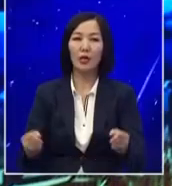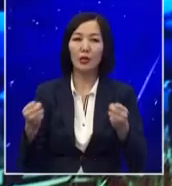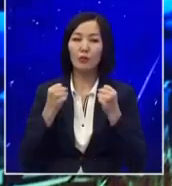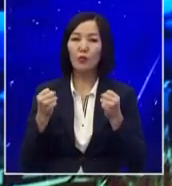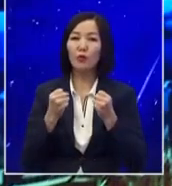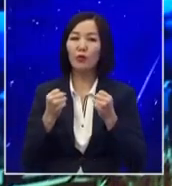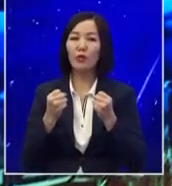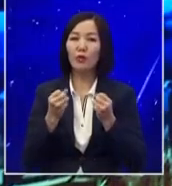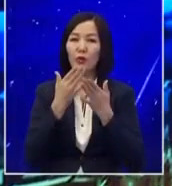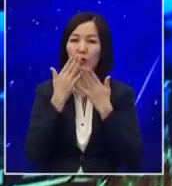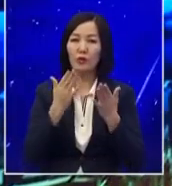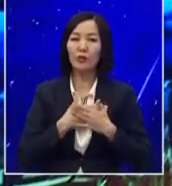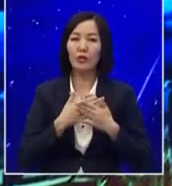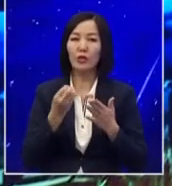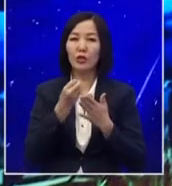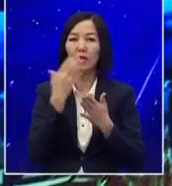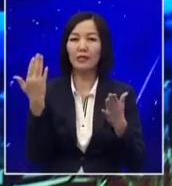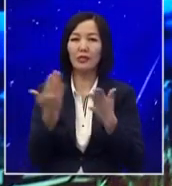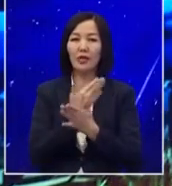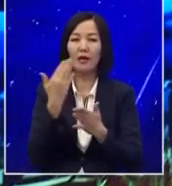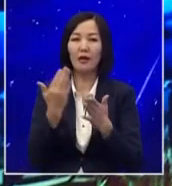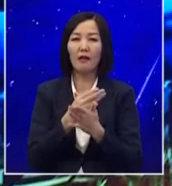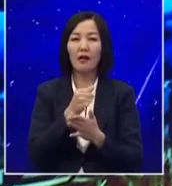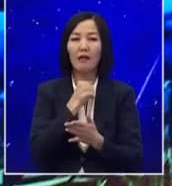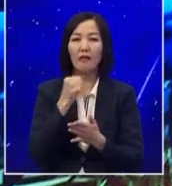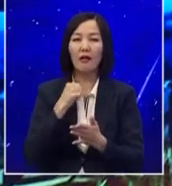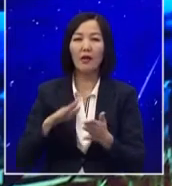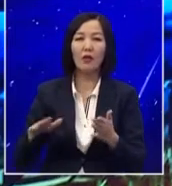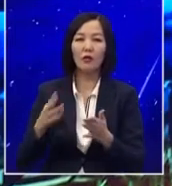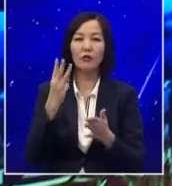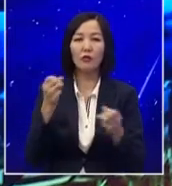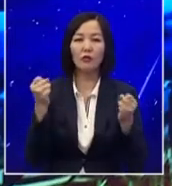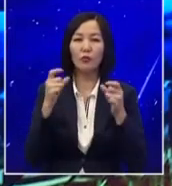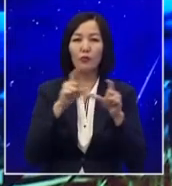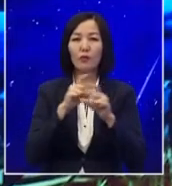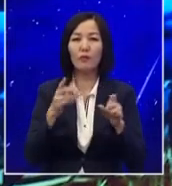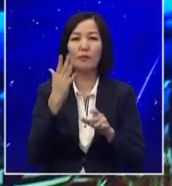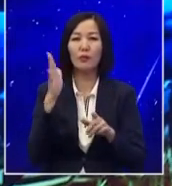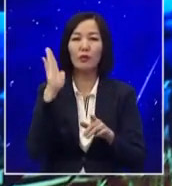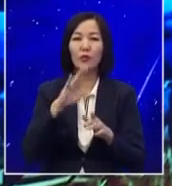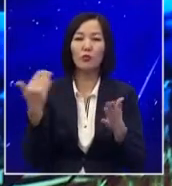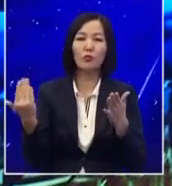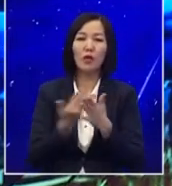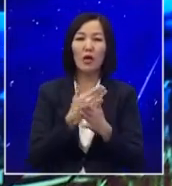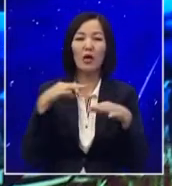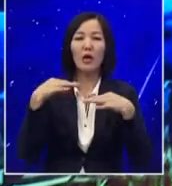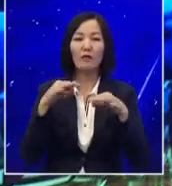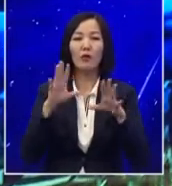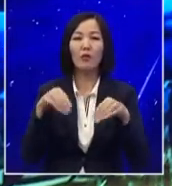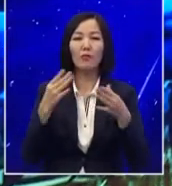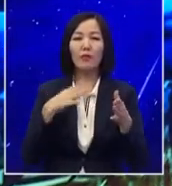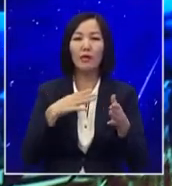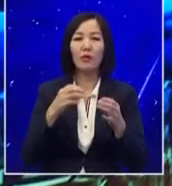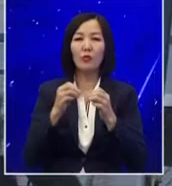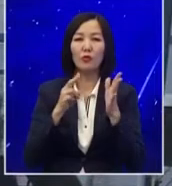Спортты сергеткен жеткіншектер үшін Ақжолтай хабар Талғар ауданындағы 3 спорт мектебіне 5 су жаңа автокөлік берілді.